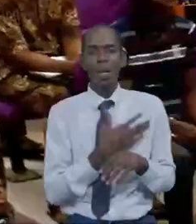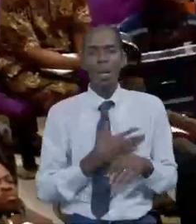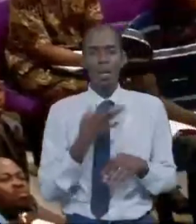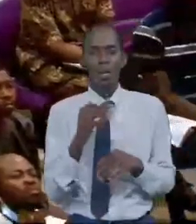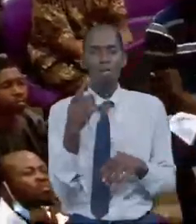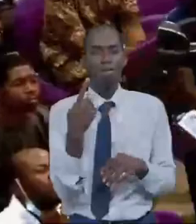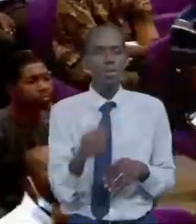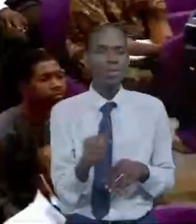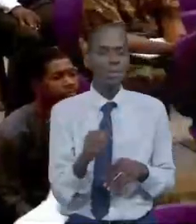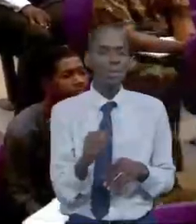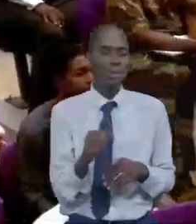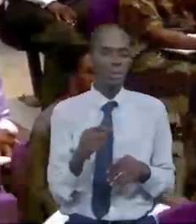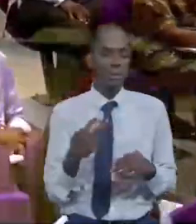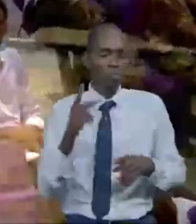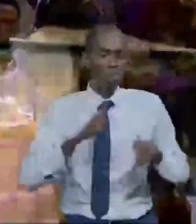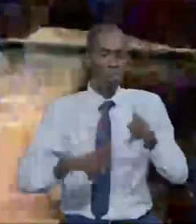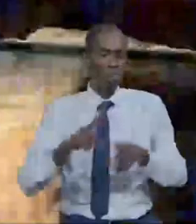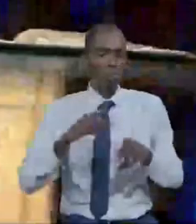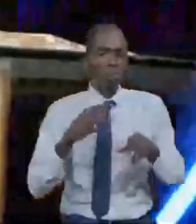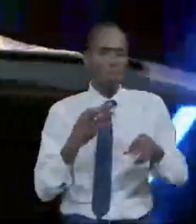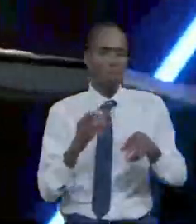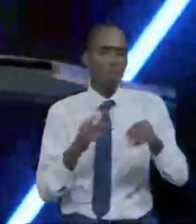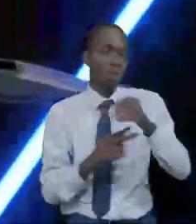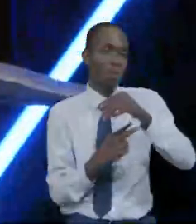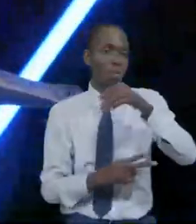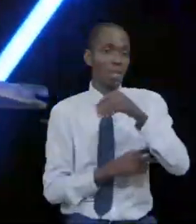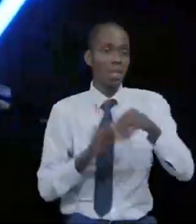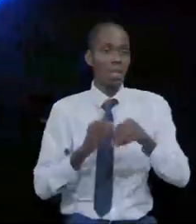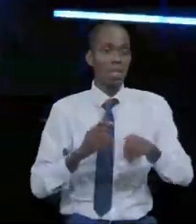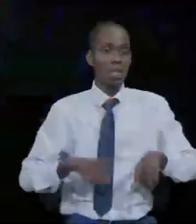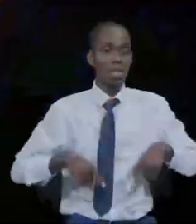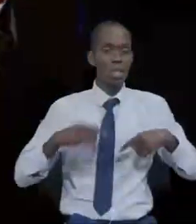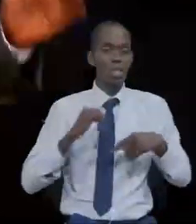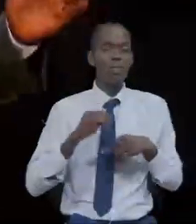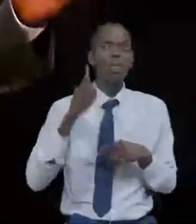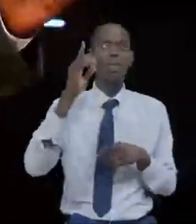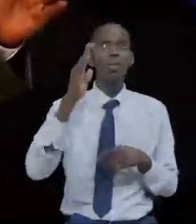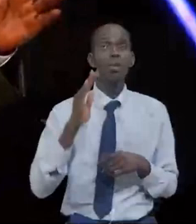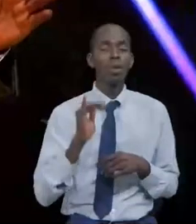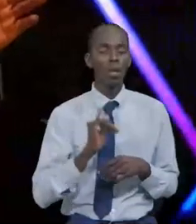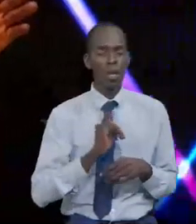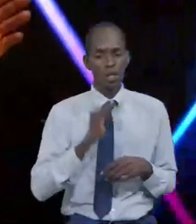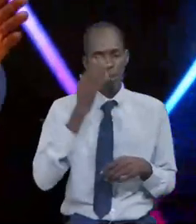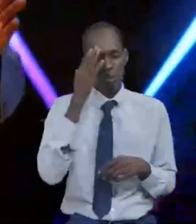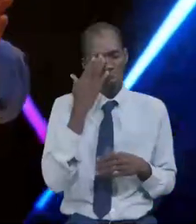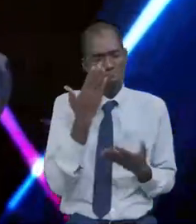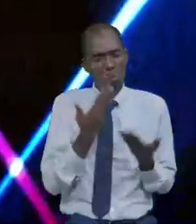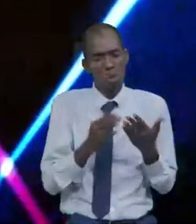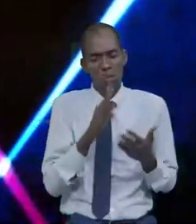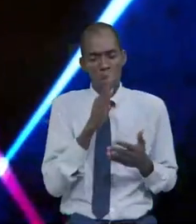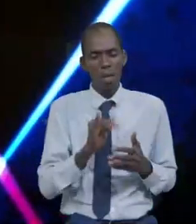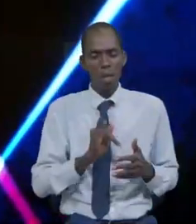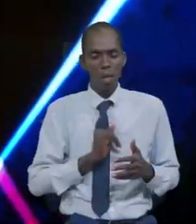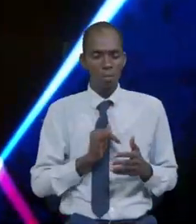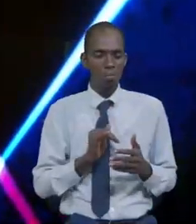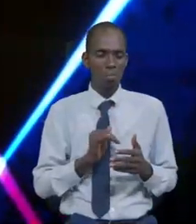vie des colonnes de l'Église du Dieu vivant, je saurai si je me suis